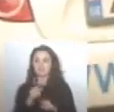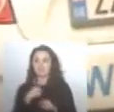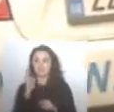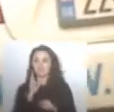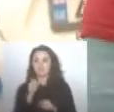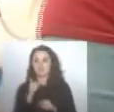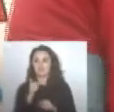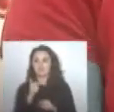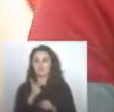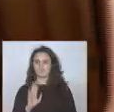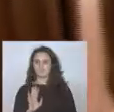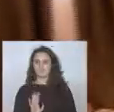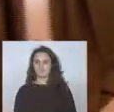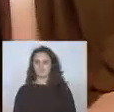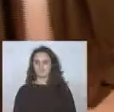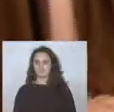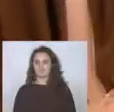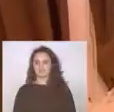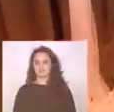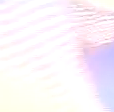როგორ გავფრიფოსი.